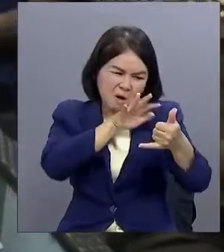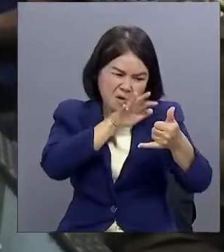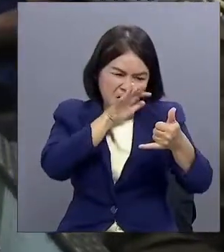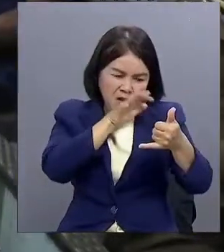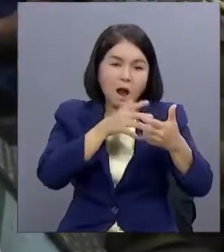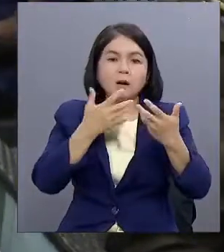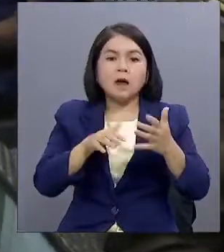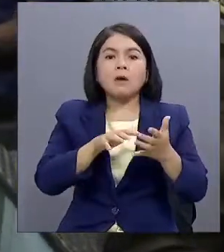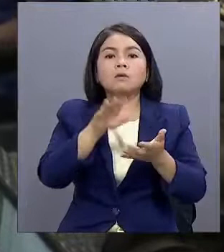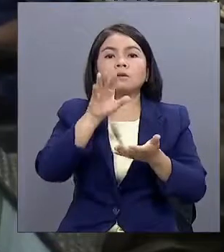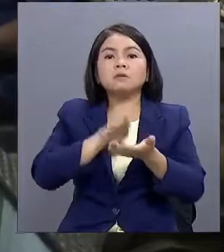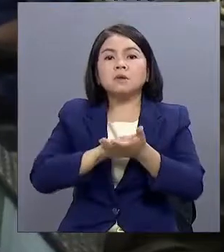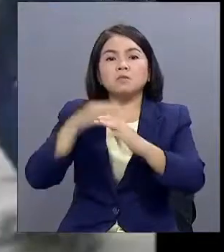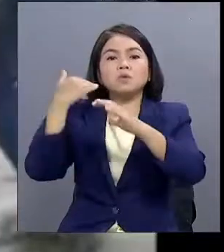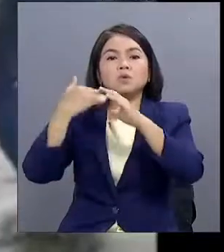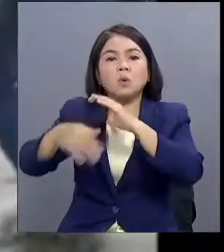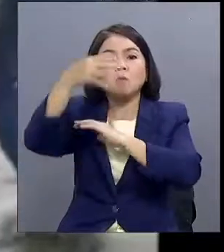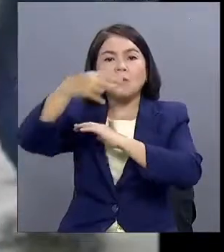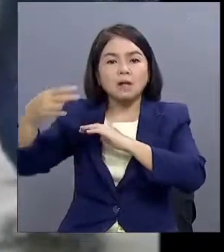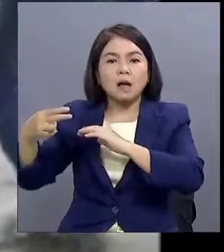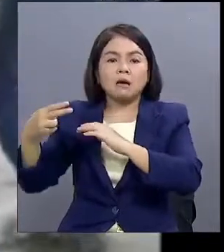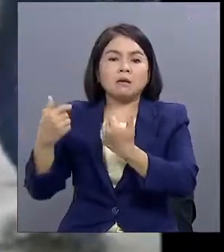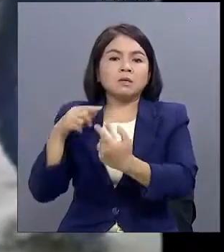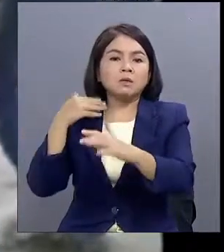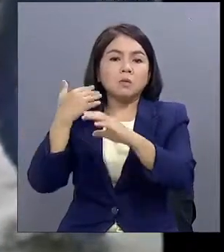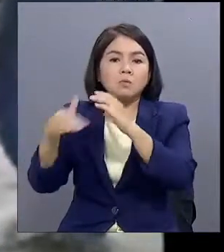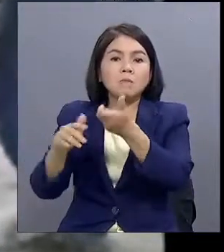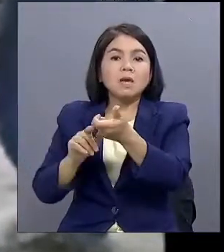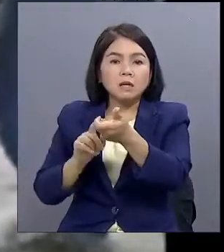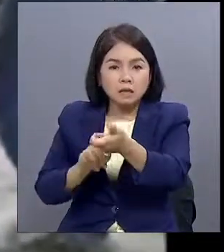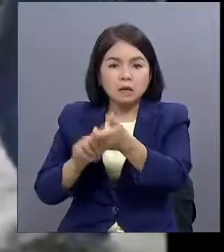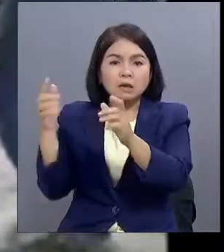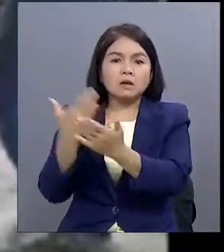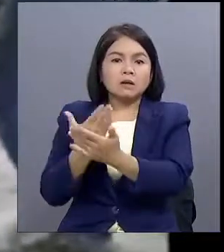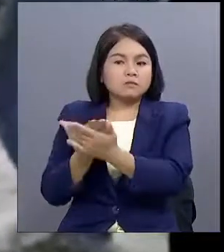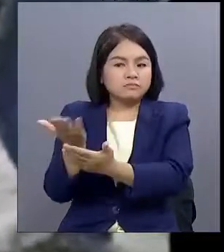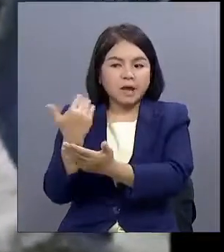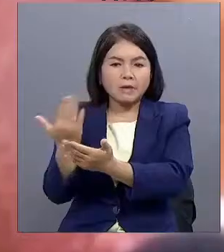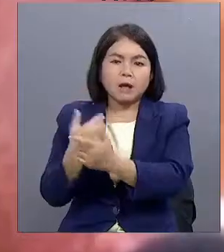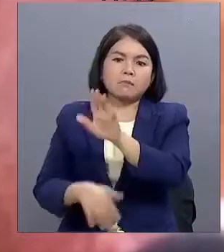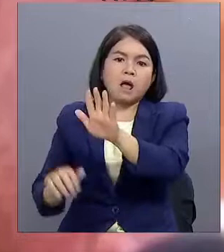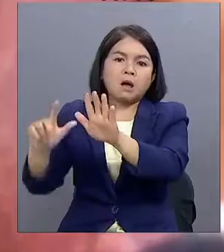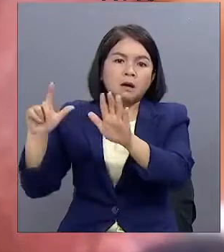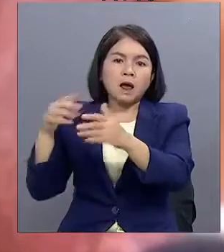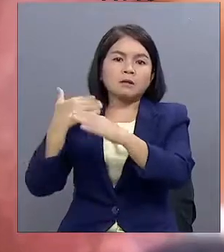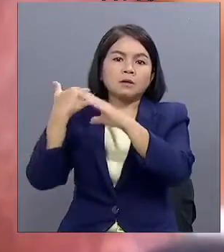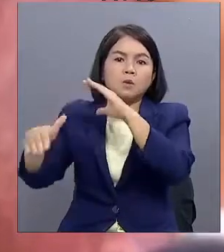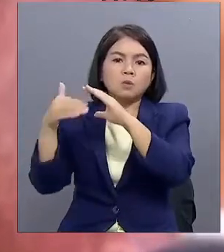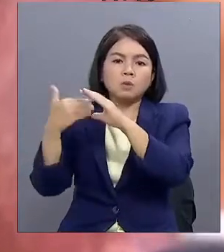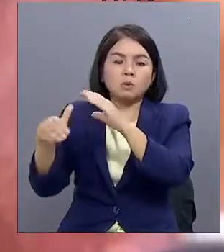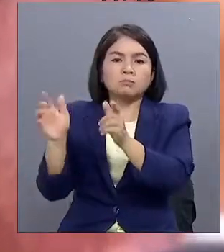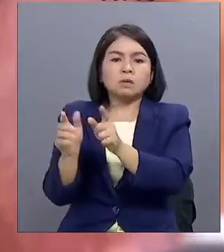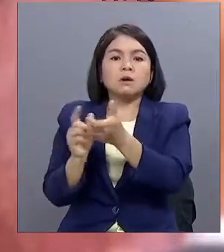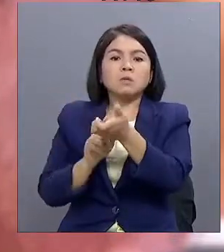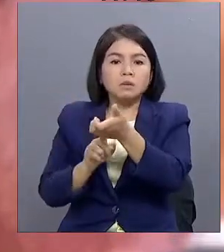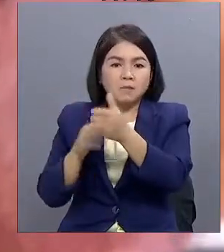ไปยังครอบครัวผู้เสียหายเรียกเงิน5ล้านบาทผ่านบัญชีทางโทรศัพท์พลตำรวจโทสมพงษ์ระบุว่ายังไม่มีการสอบสวนผู้เสียหาย